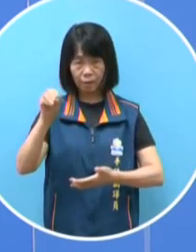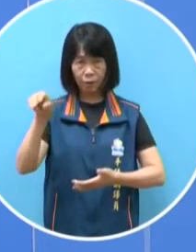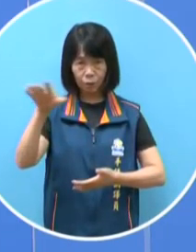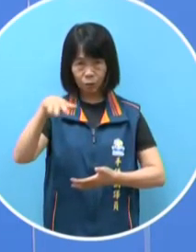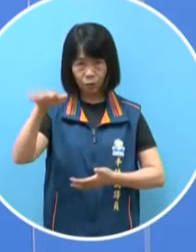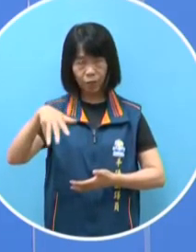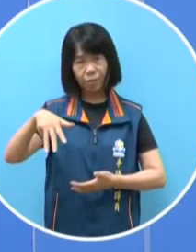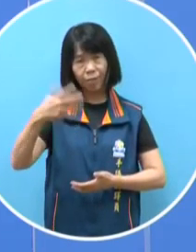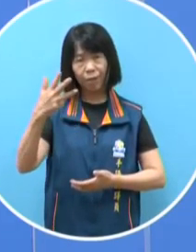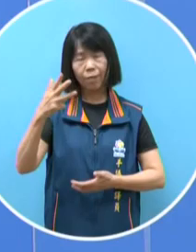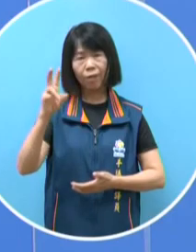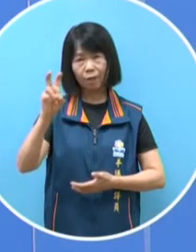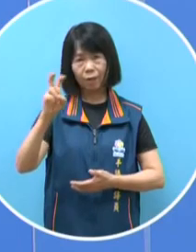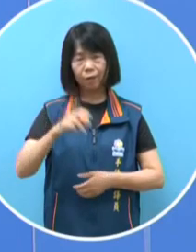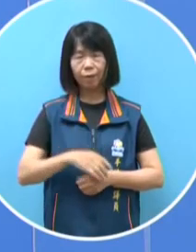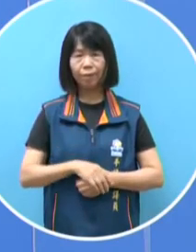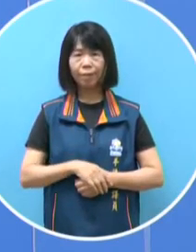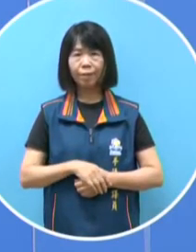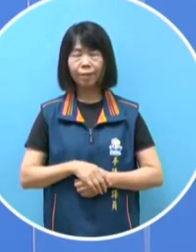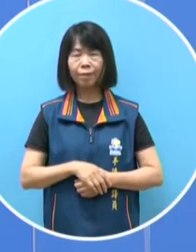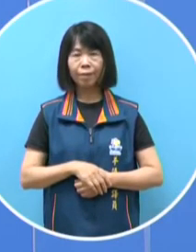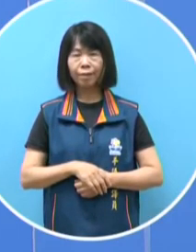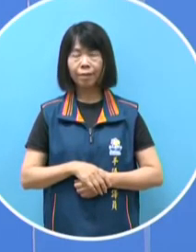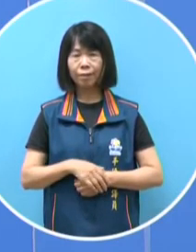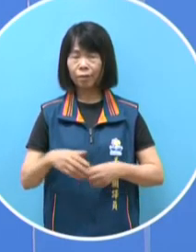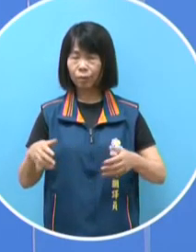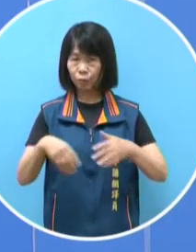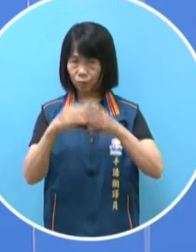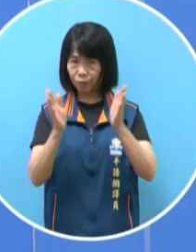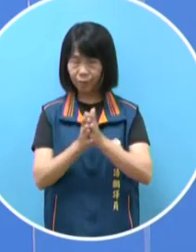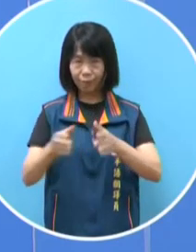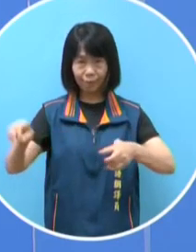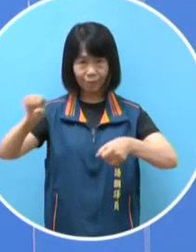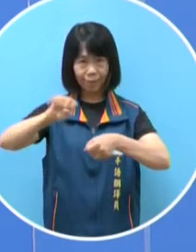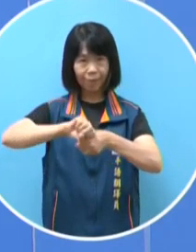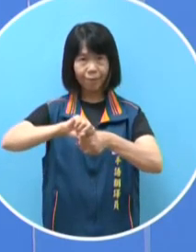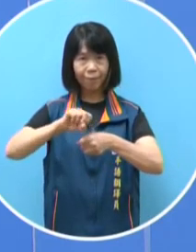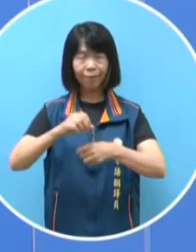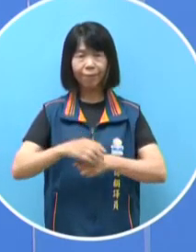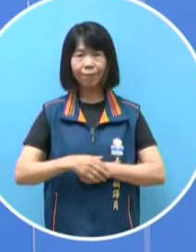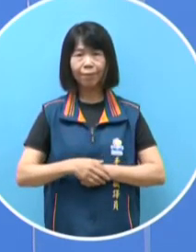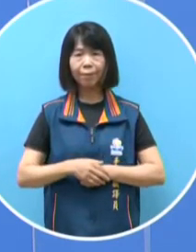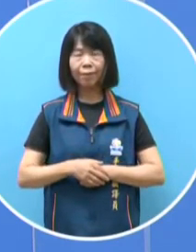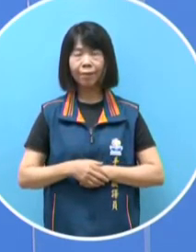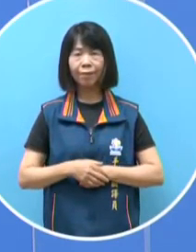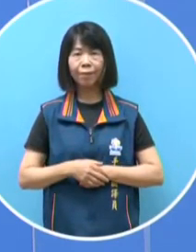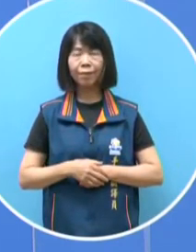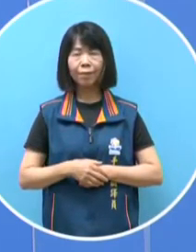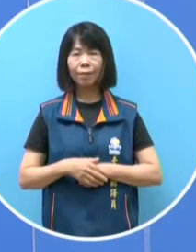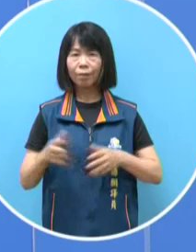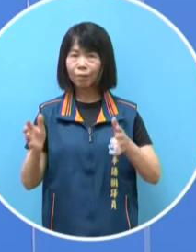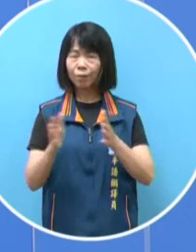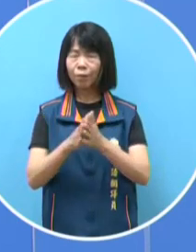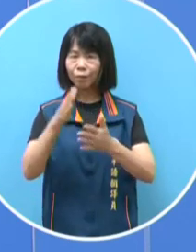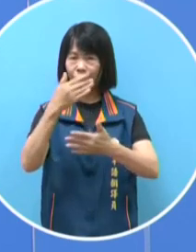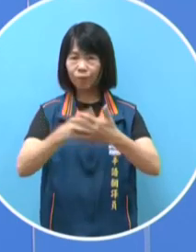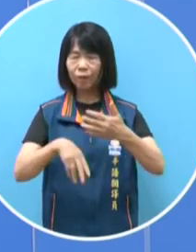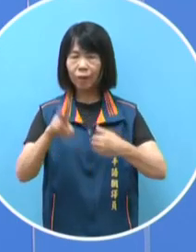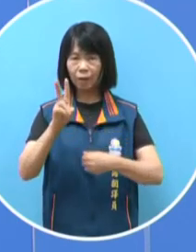15820剂，所以如果把它加起来的话，好，加起来，好，那总共剩